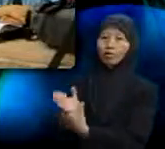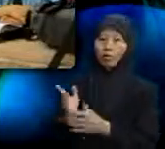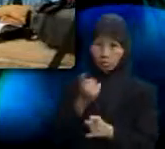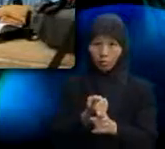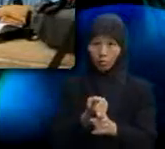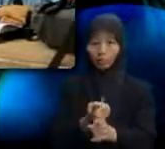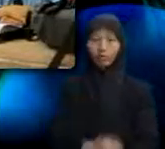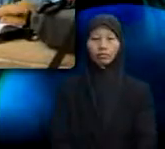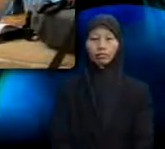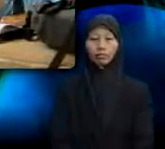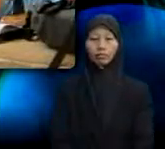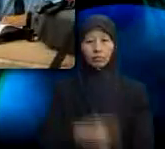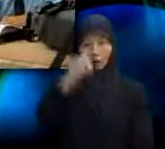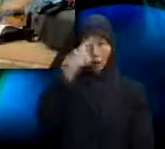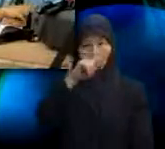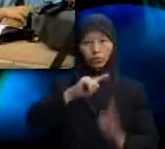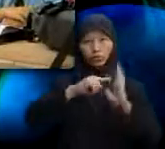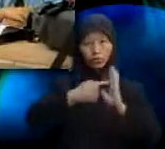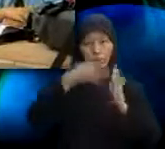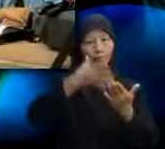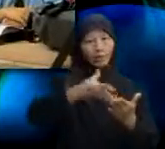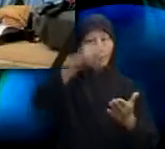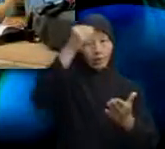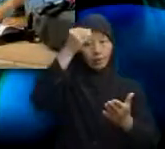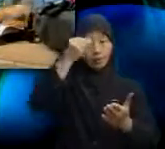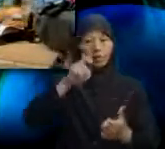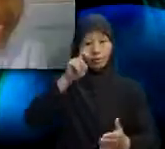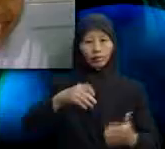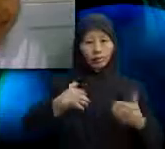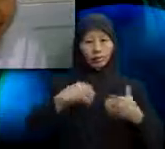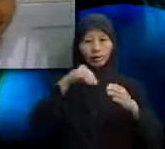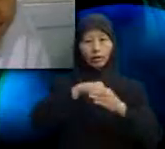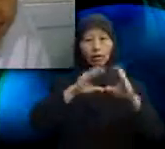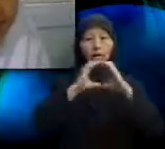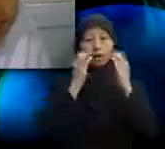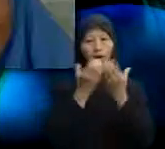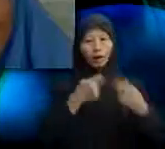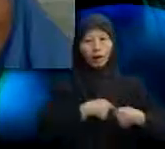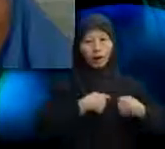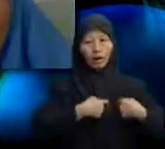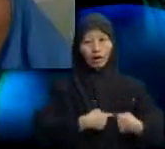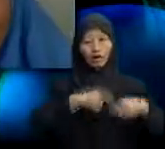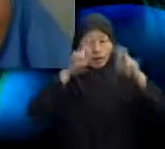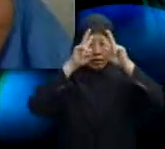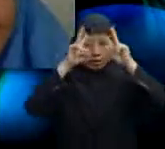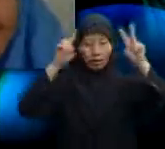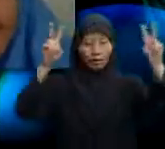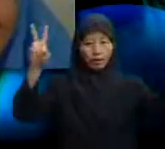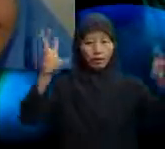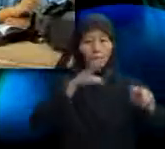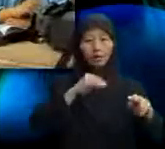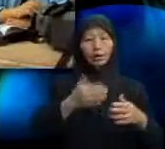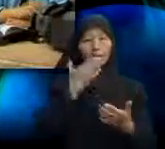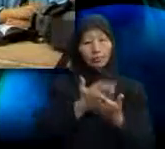terganggu. Untuk memulakan pelajaran juga, hendaklah berada dalam kelas dengan hati yang tenang,